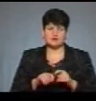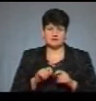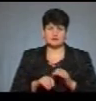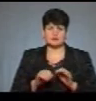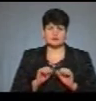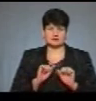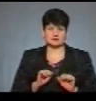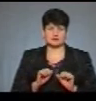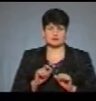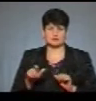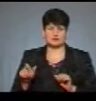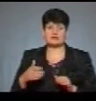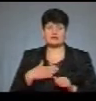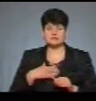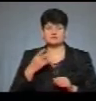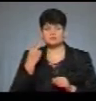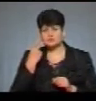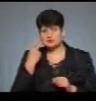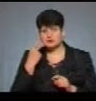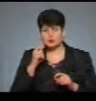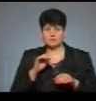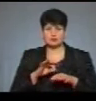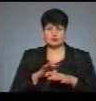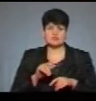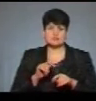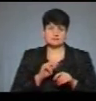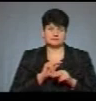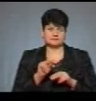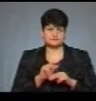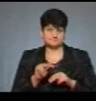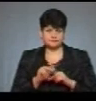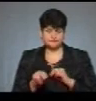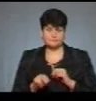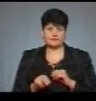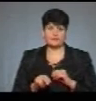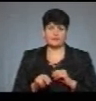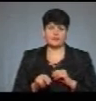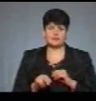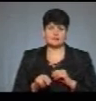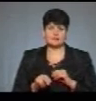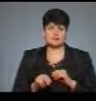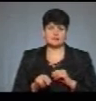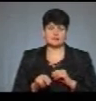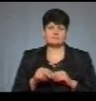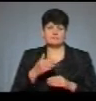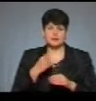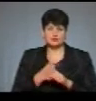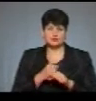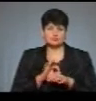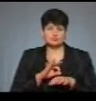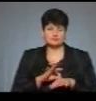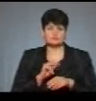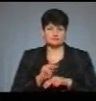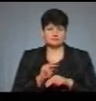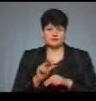гостей? В нас регулярно проходять інструктажі. Ми перед роботою, відповідно, робимо інструктажі для